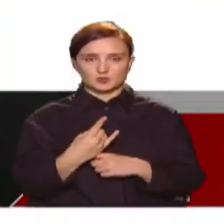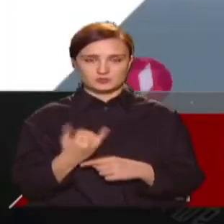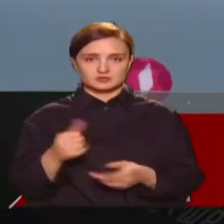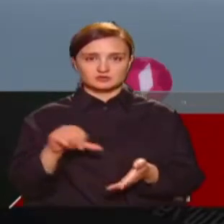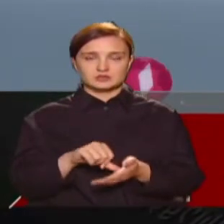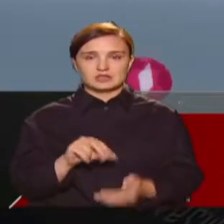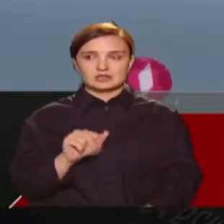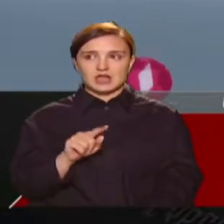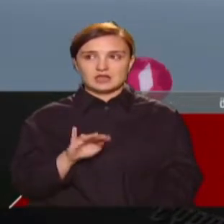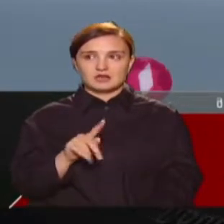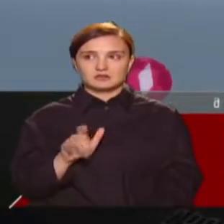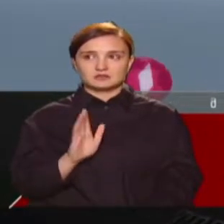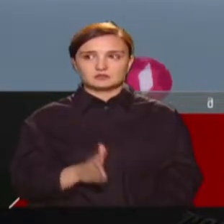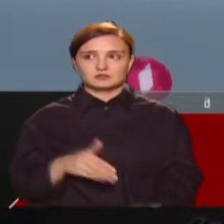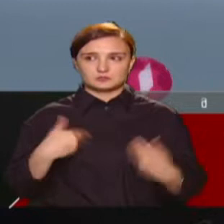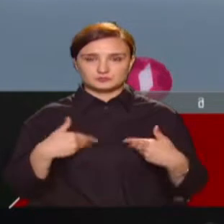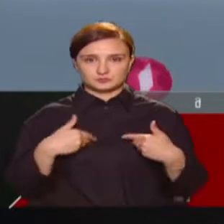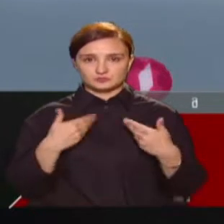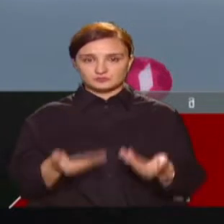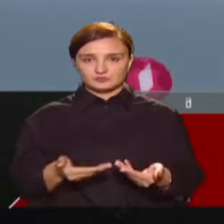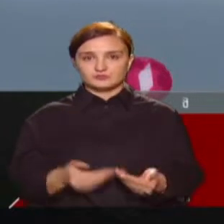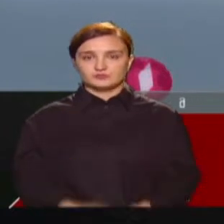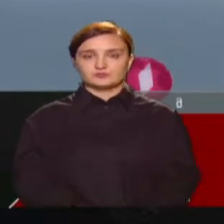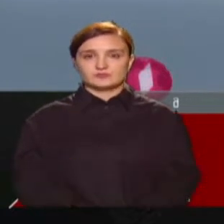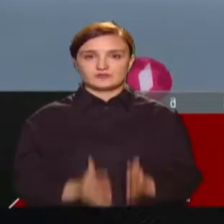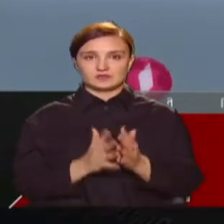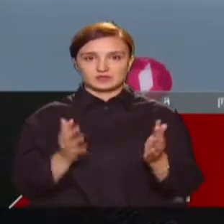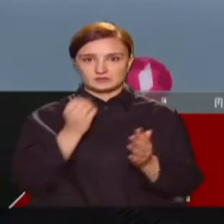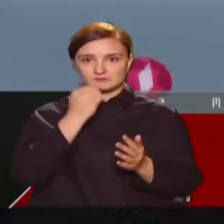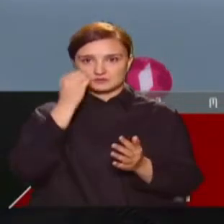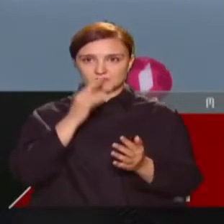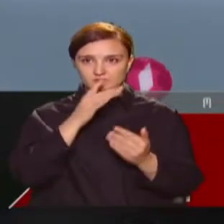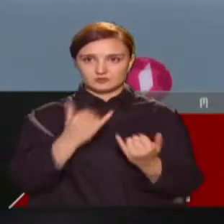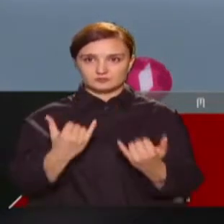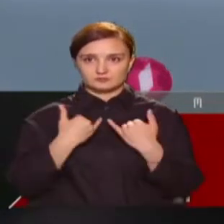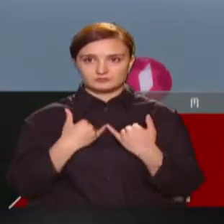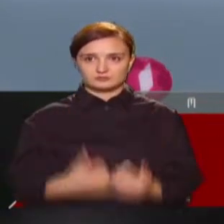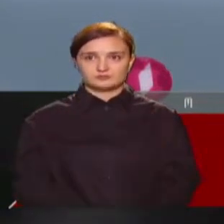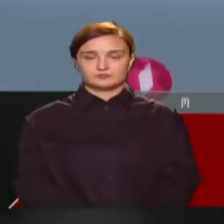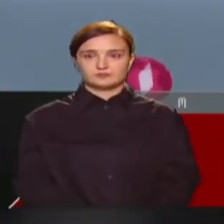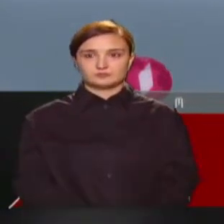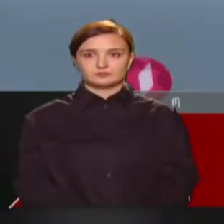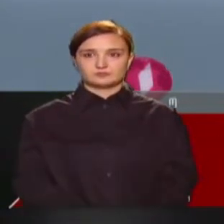ახლა პირდაპირ ეთერში. მოგესალმებით, დიდი მადლობა, რომ შემოგვერთდით და დაგვითმეთ დრო.